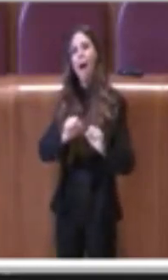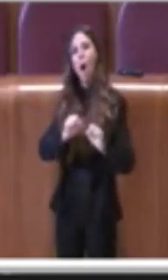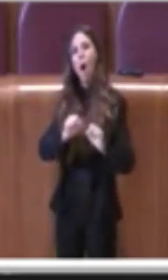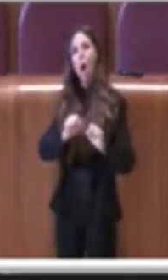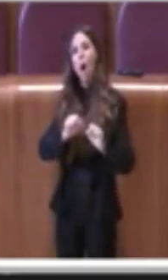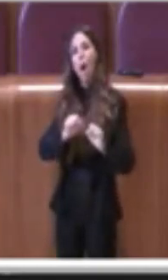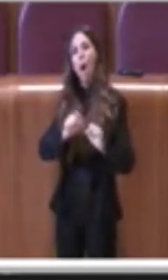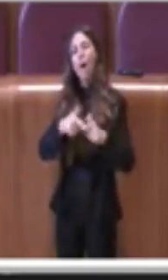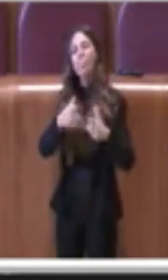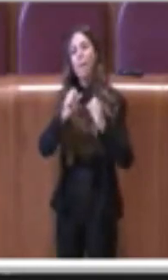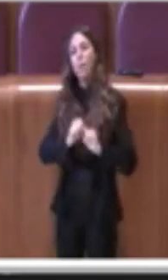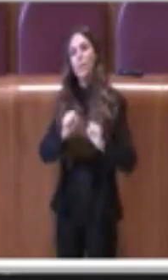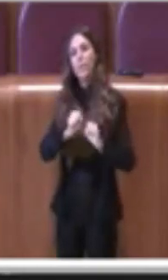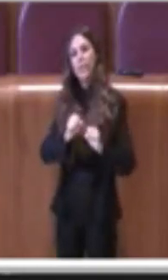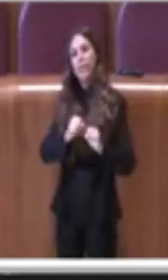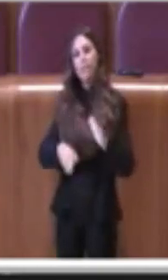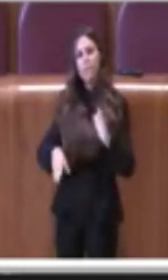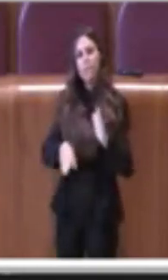strumento che